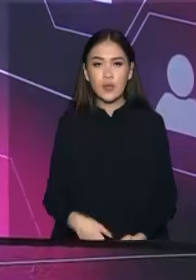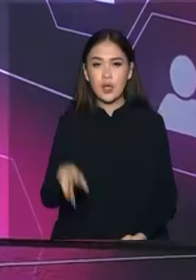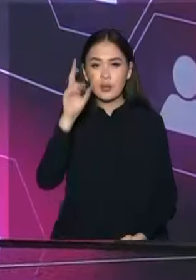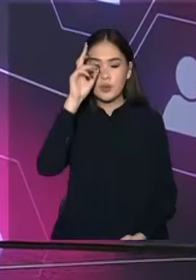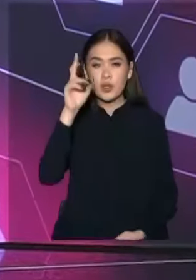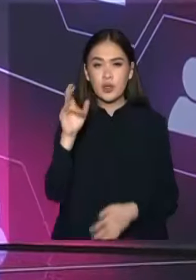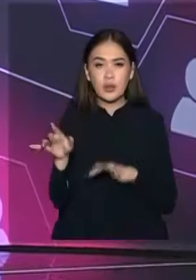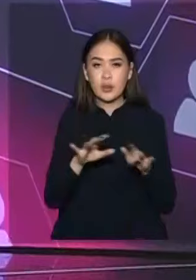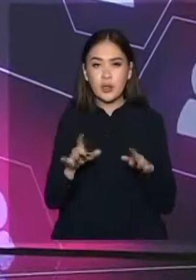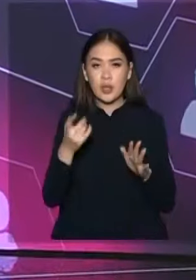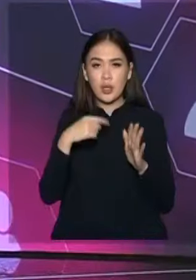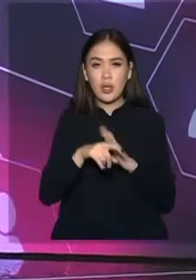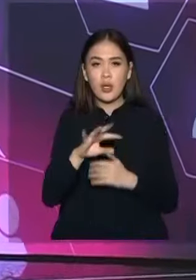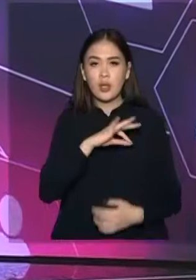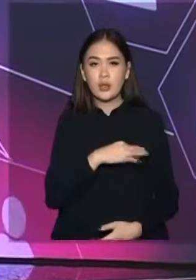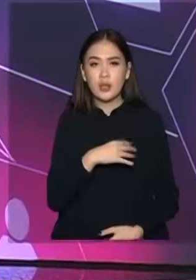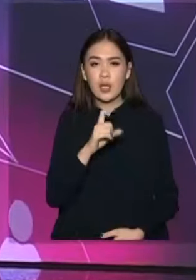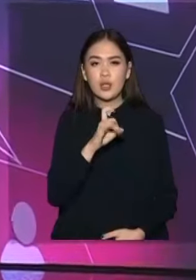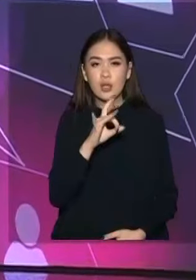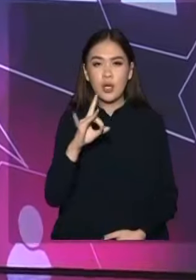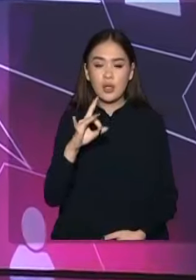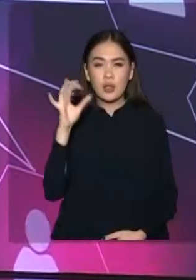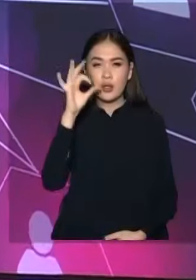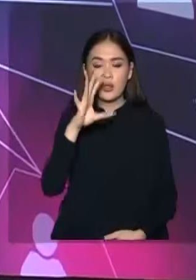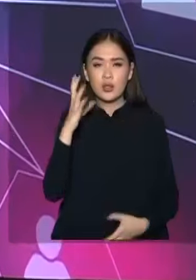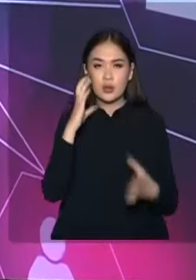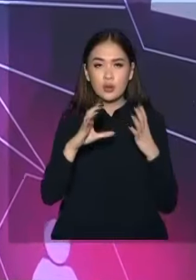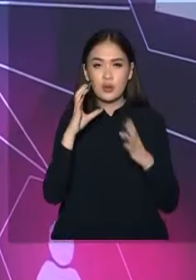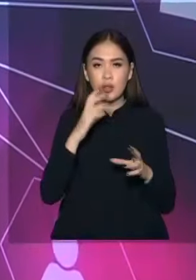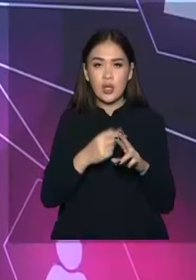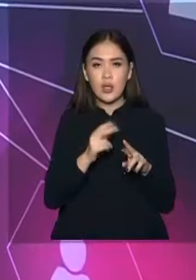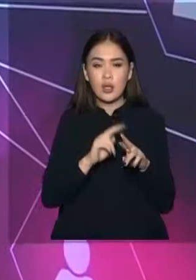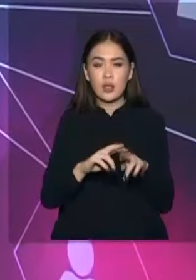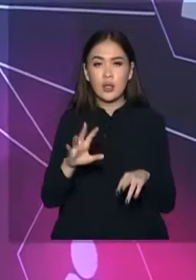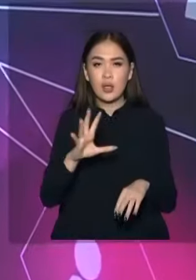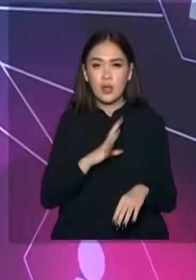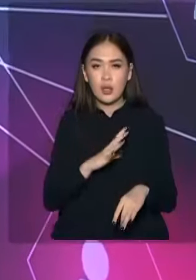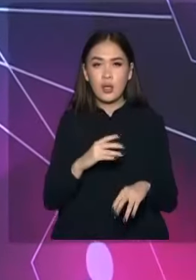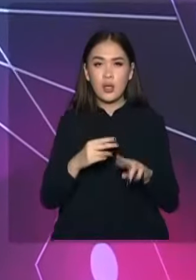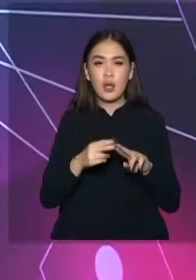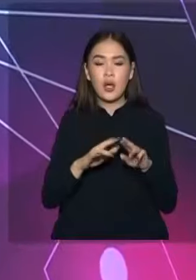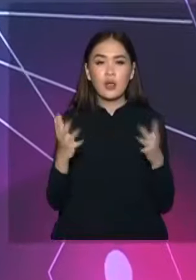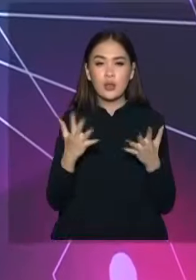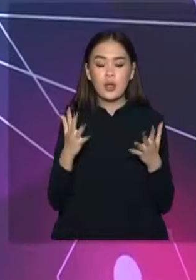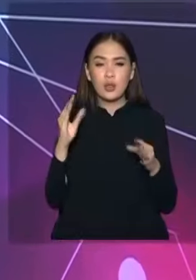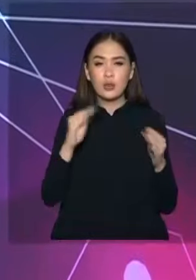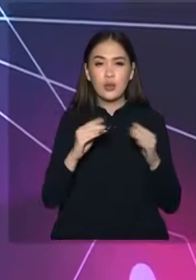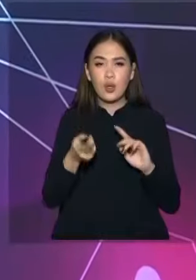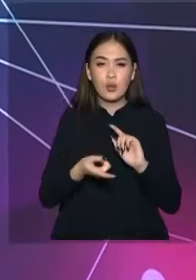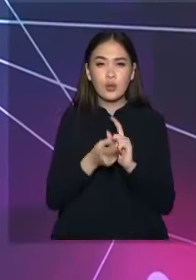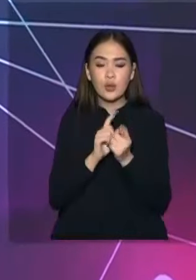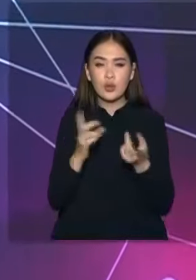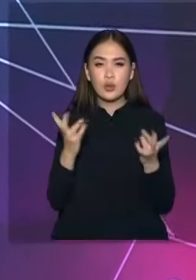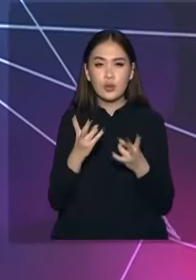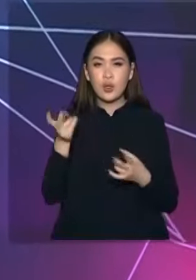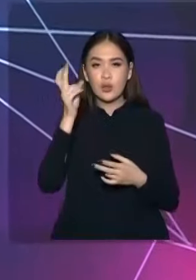Мемлекеттік қызмет істері агенттігі іргелі HR институтына айнала алама. Ол үшін қандай құрылымдық өзгерістер керек?